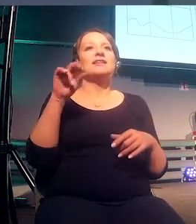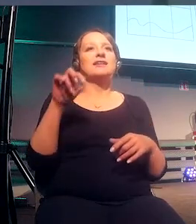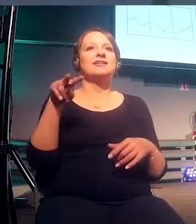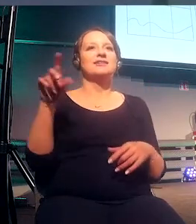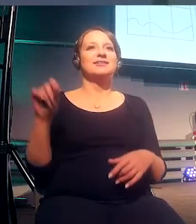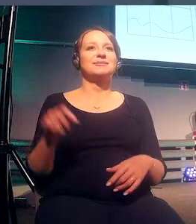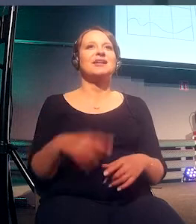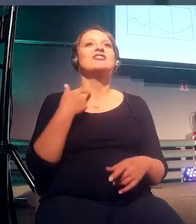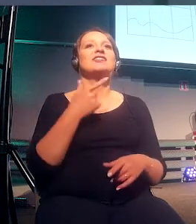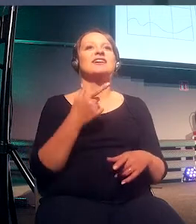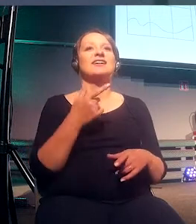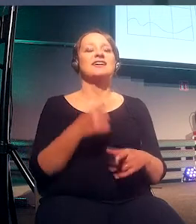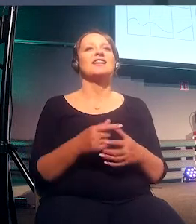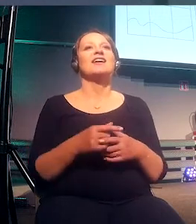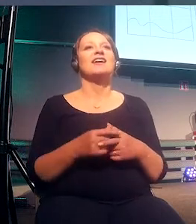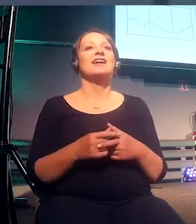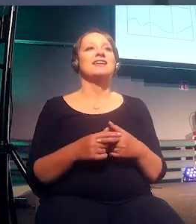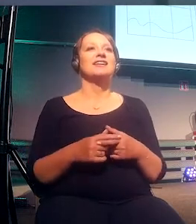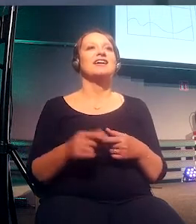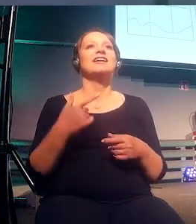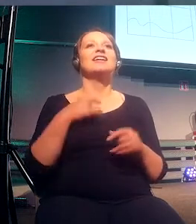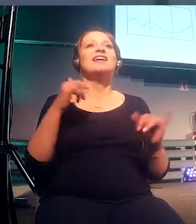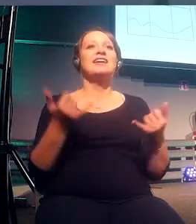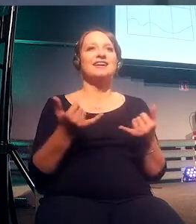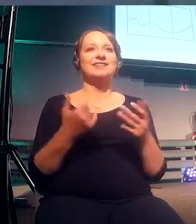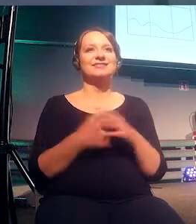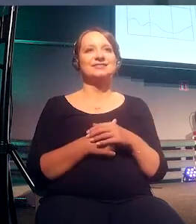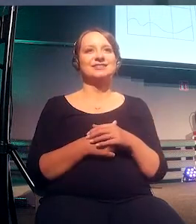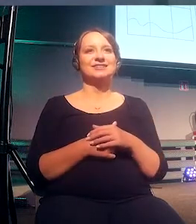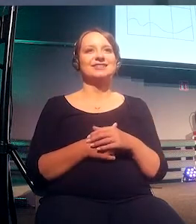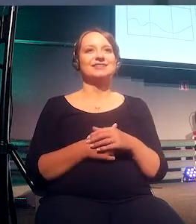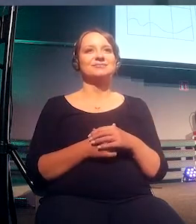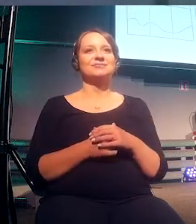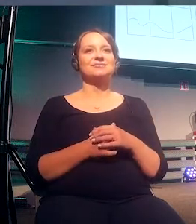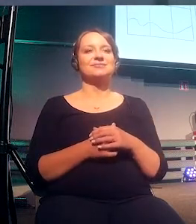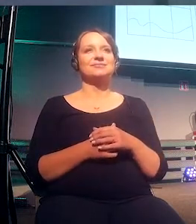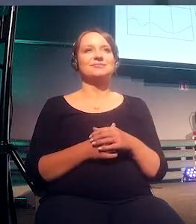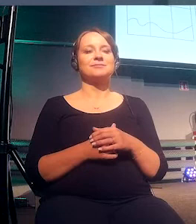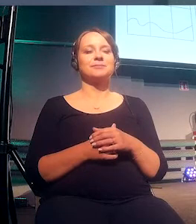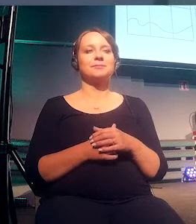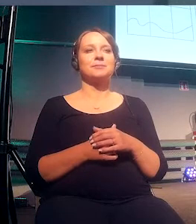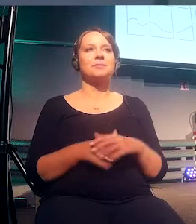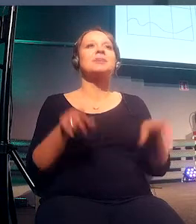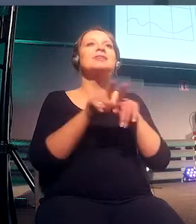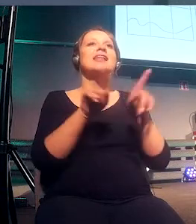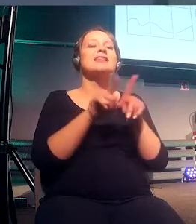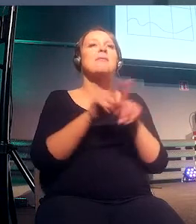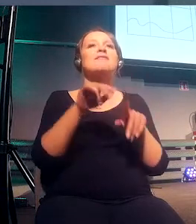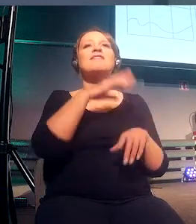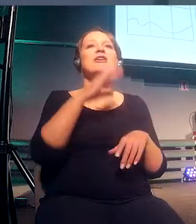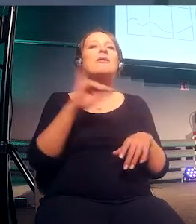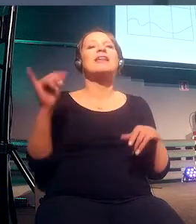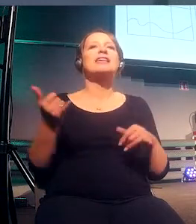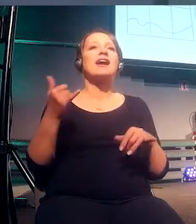jakby skala rośnie, więc jakby skomplikowanie również jest większe. Natomiast tak samo jak w